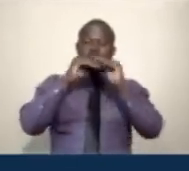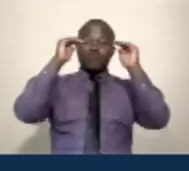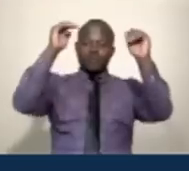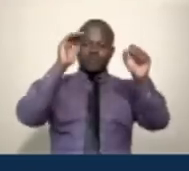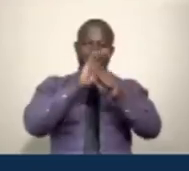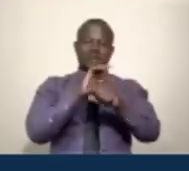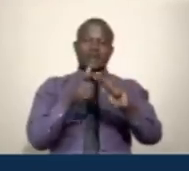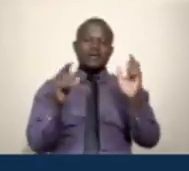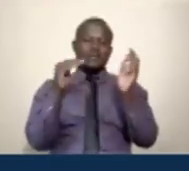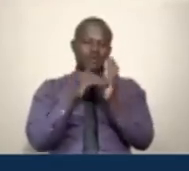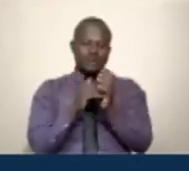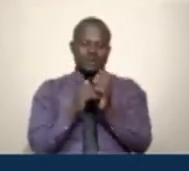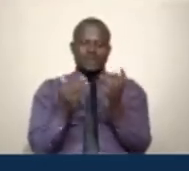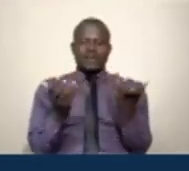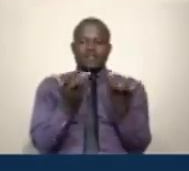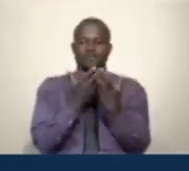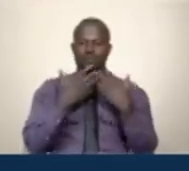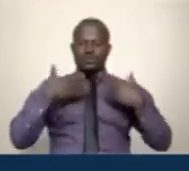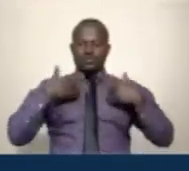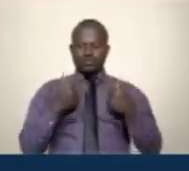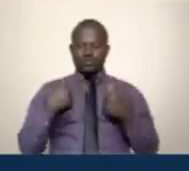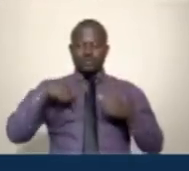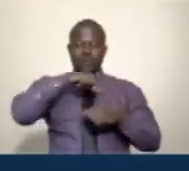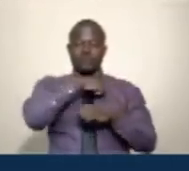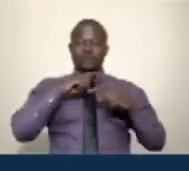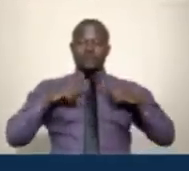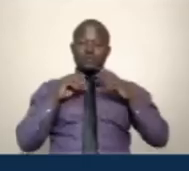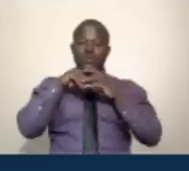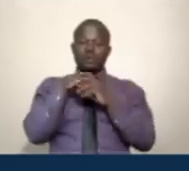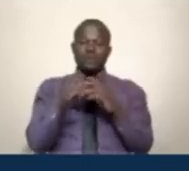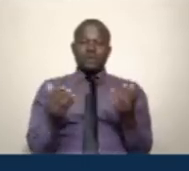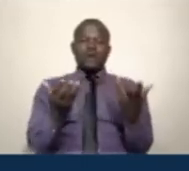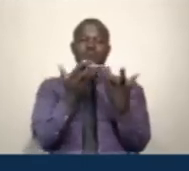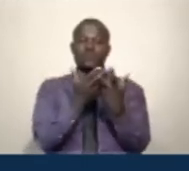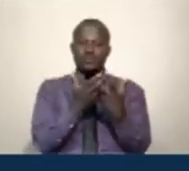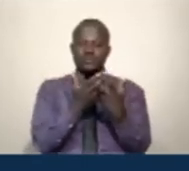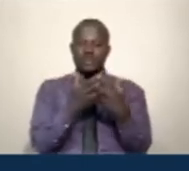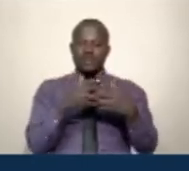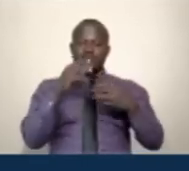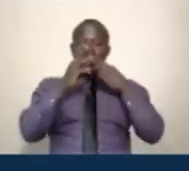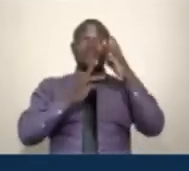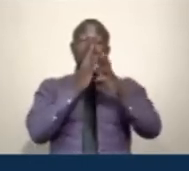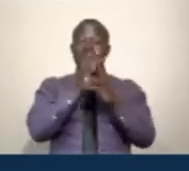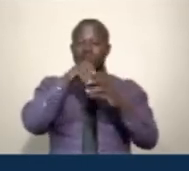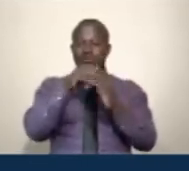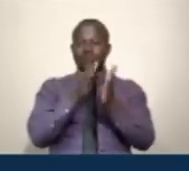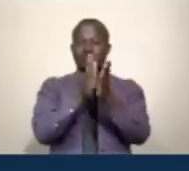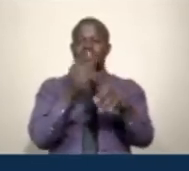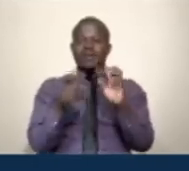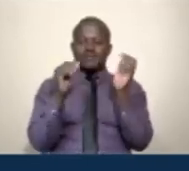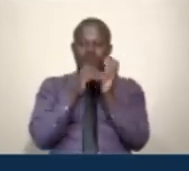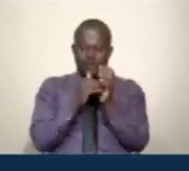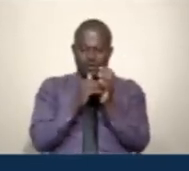nanone nkabisanisha n'ubuzima tubamo, nkabisanisha n'isi tugezemo muri rusange, ariko